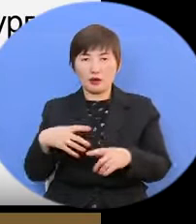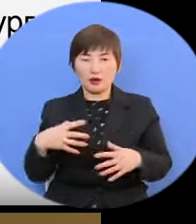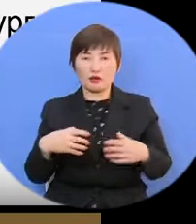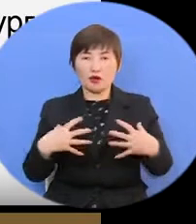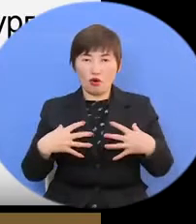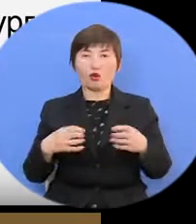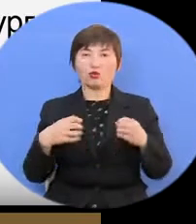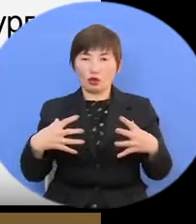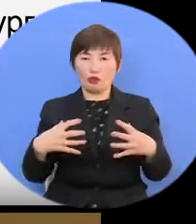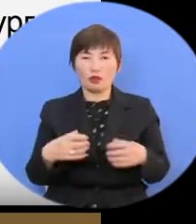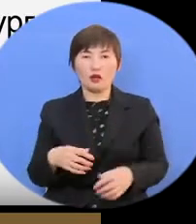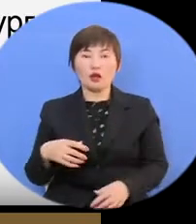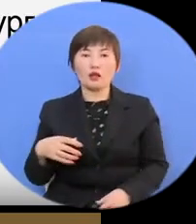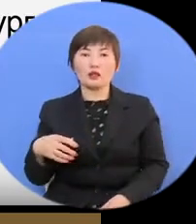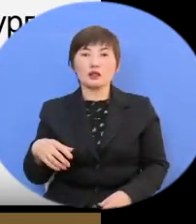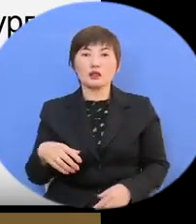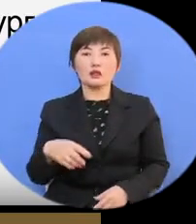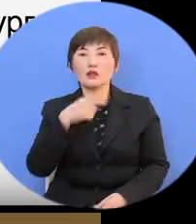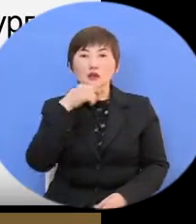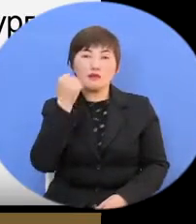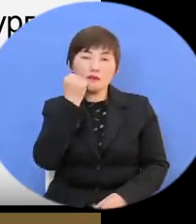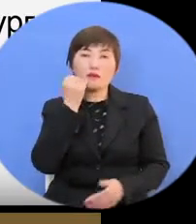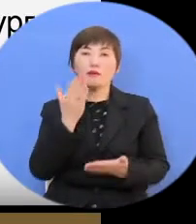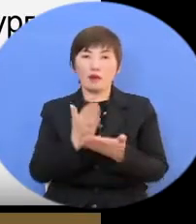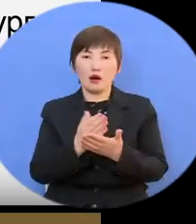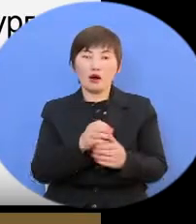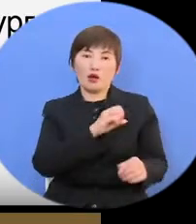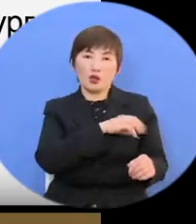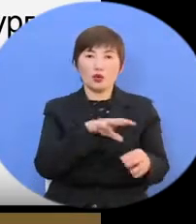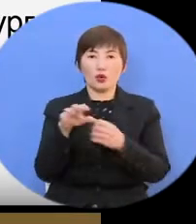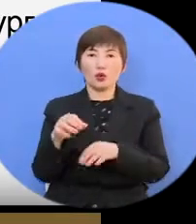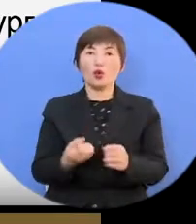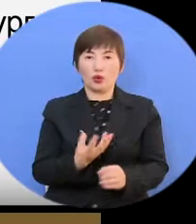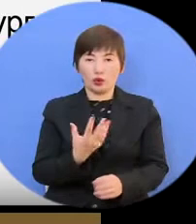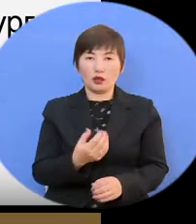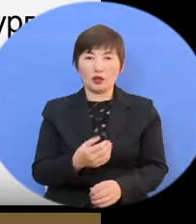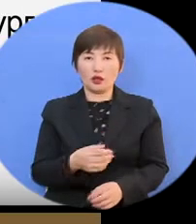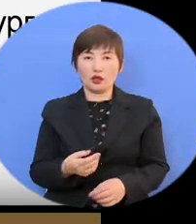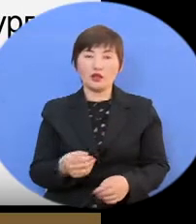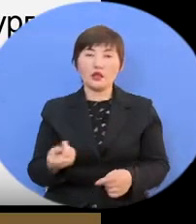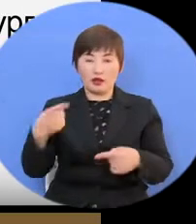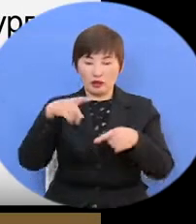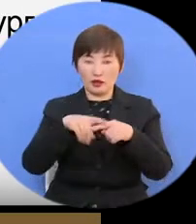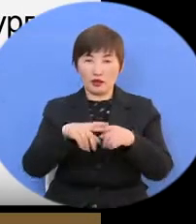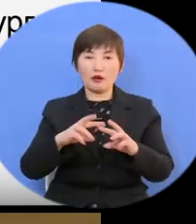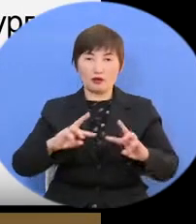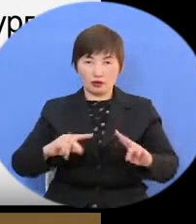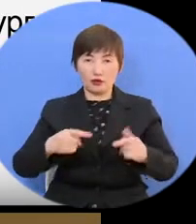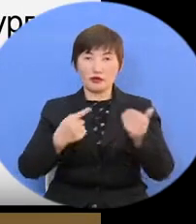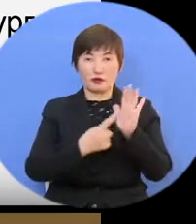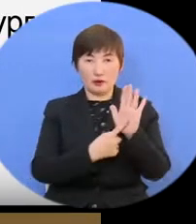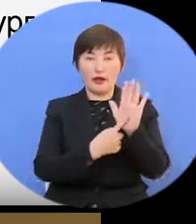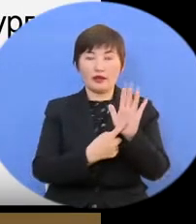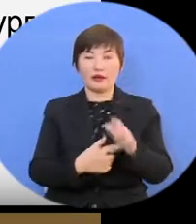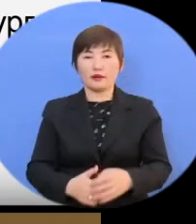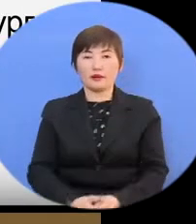хүхний булчирхай, томрох, сарын тэмдэг ирэх, суг болон ундагны үс ургах эдгээр шинж тэмдгүүд охтуудад маань илрэн